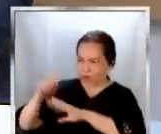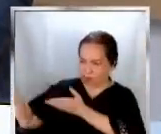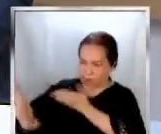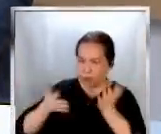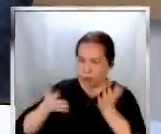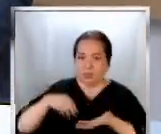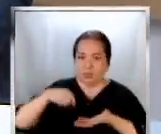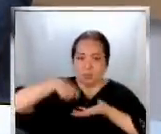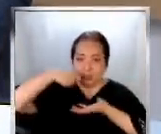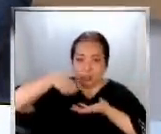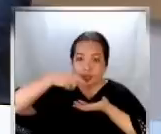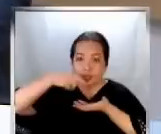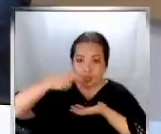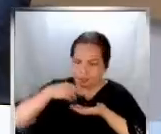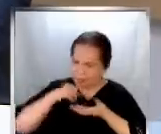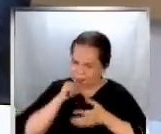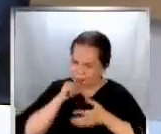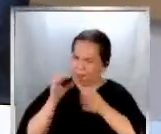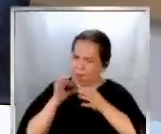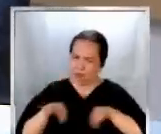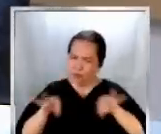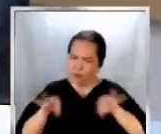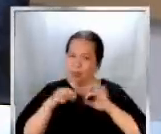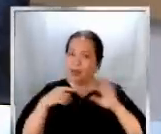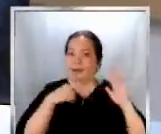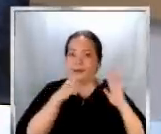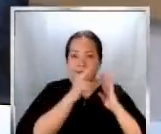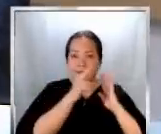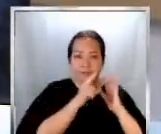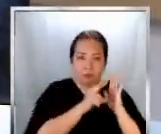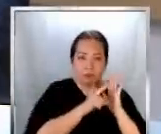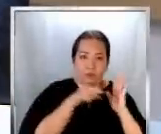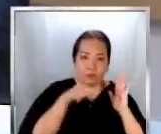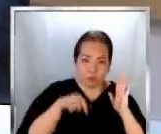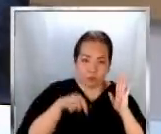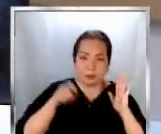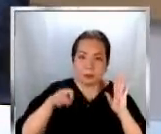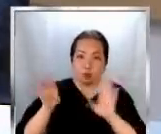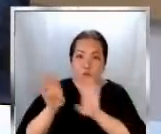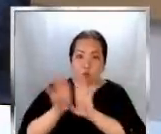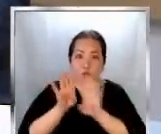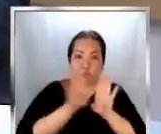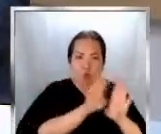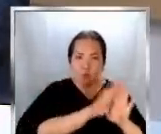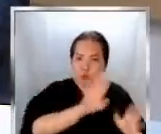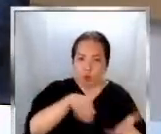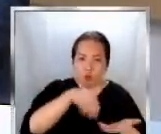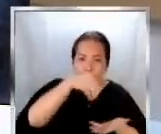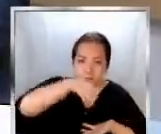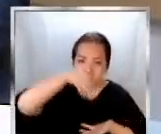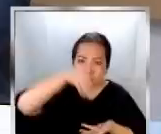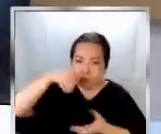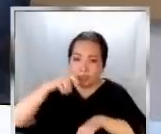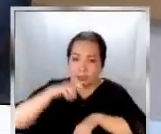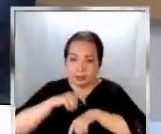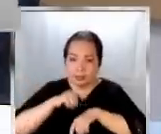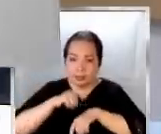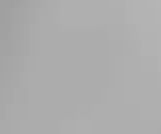niya, may ordinansa raw sa kanila na dapat sarado ang lahat ng kainan pagsapit ng curfew. Nakatutok si Ivan